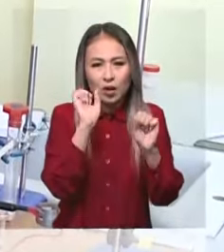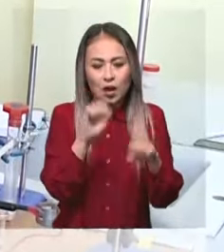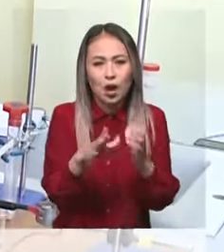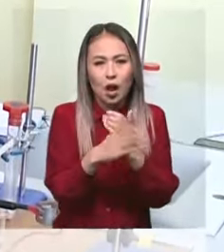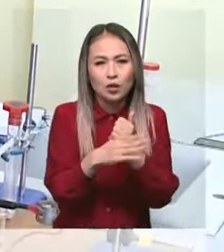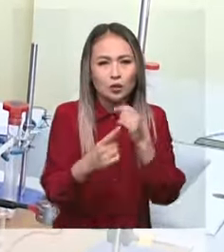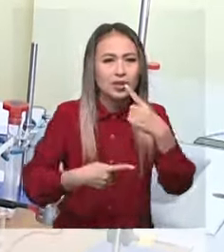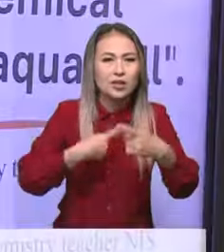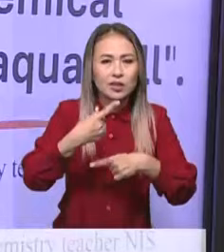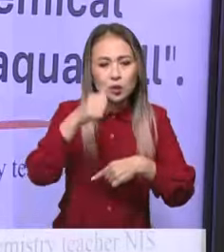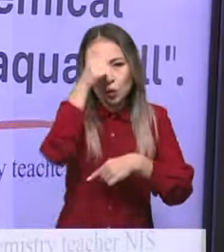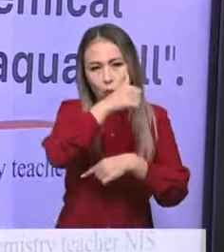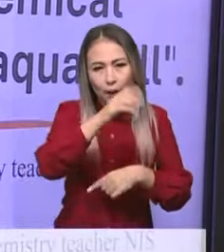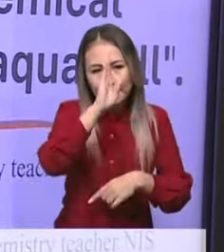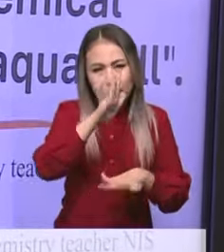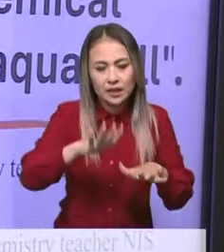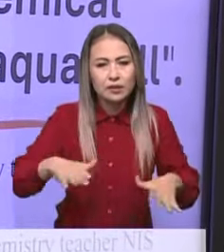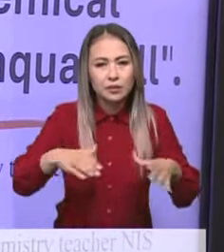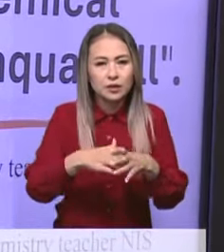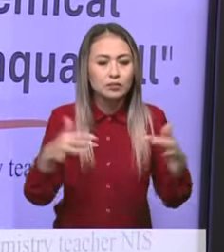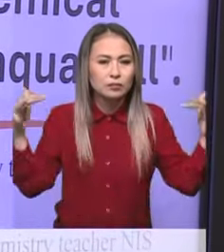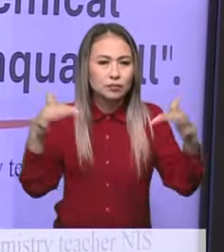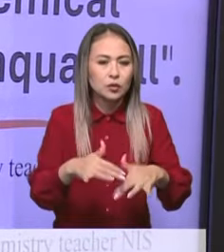ғалымдар келер жылы Бельгияда өтетін халықаралық жиынға да